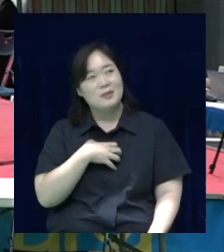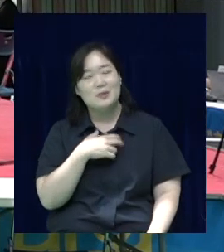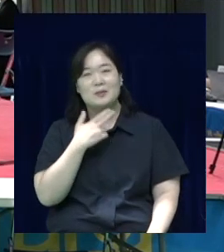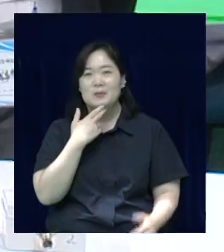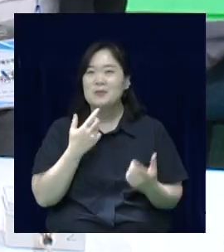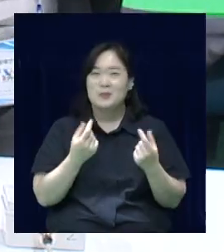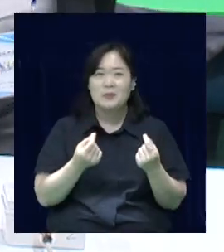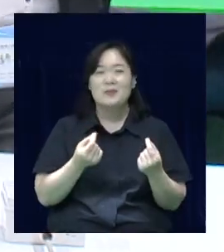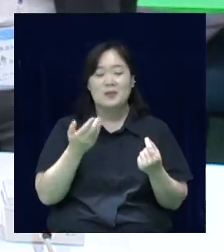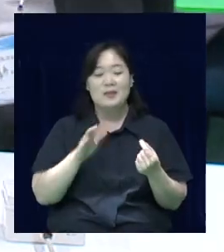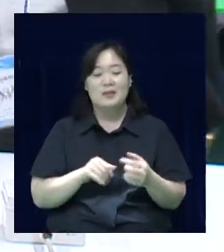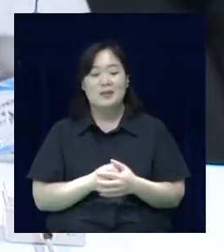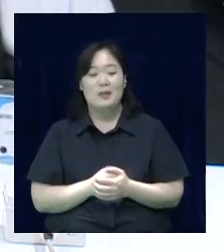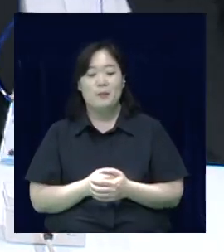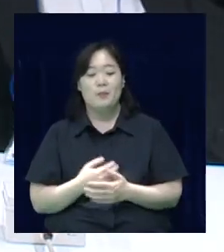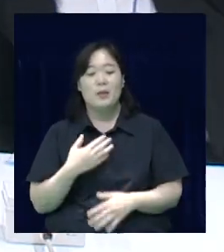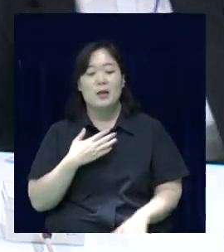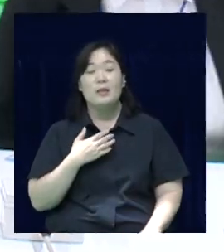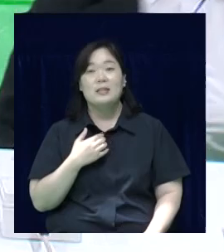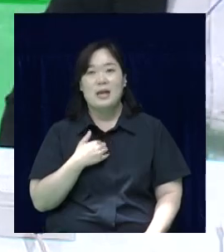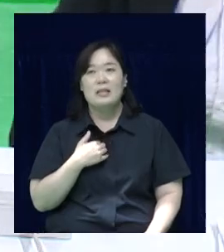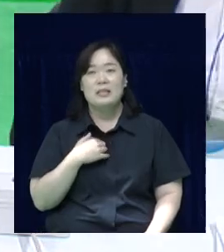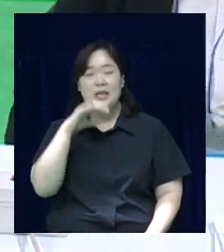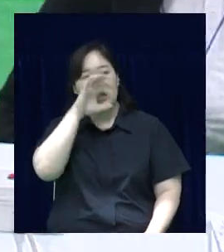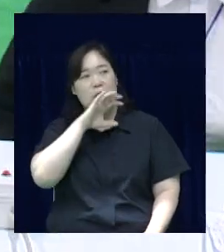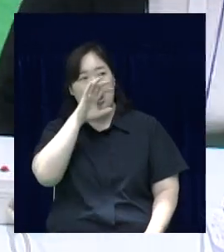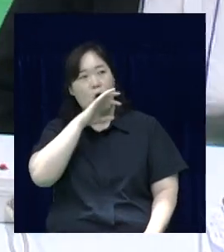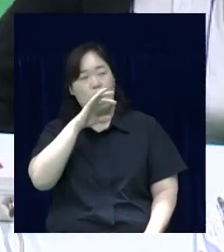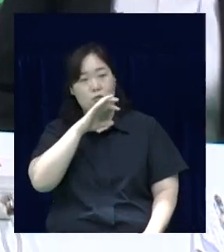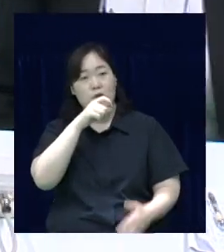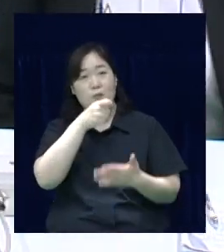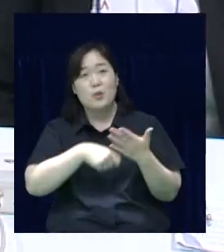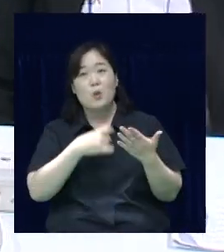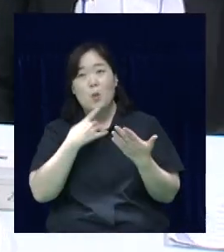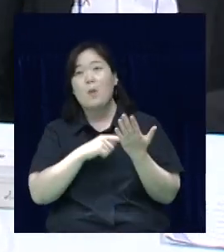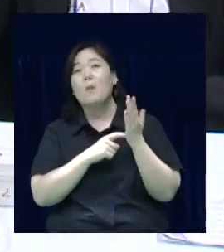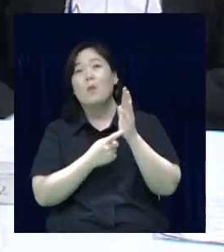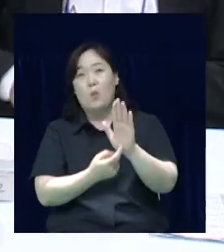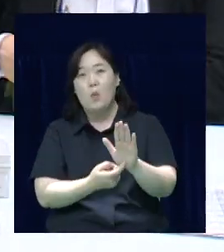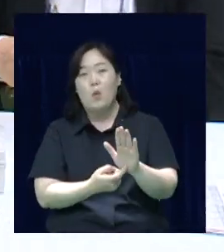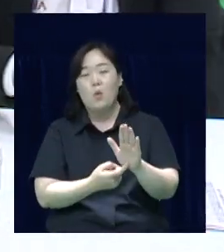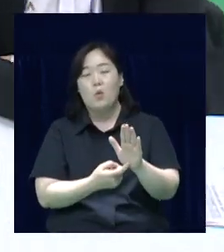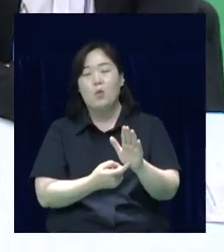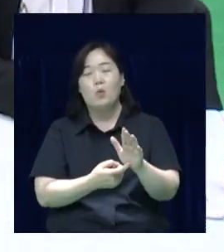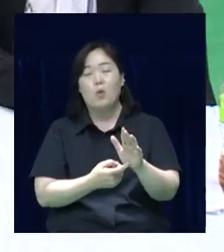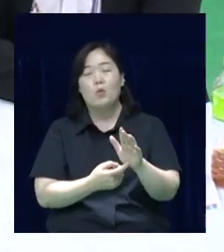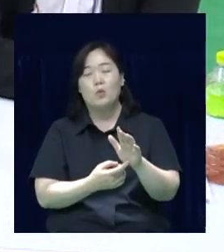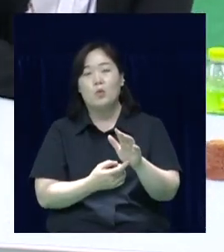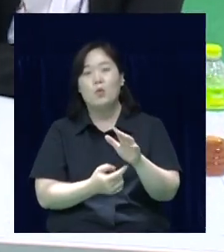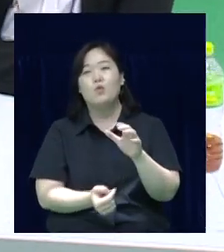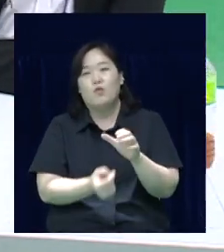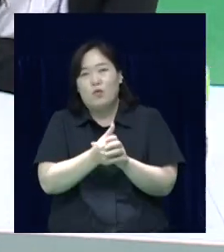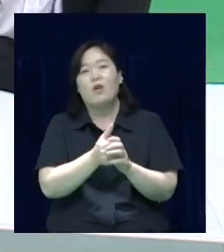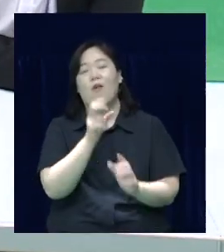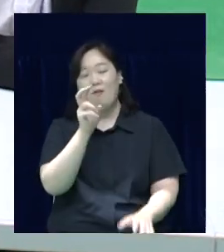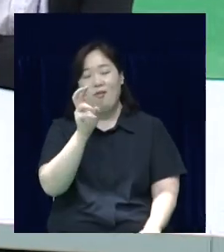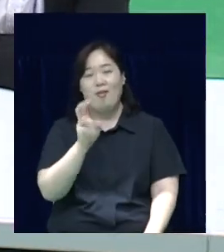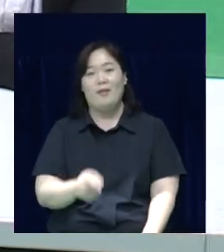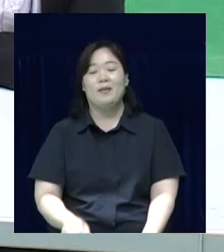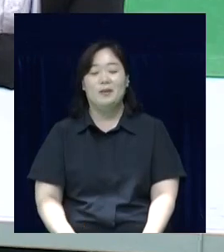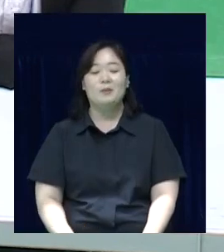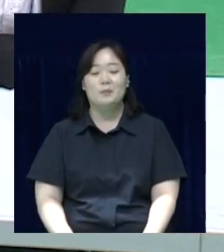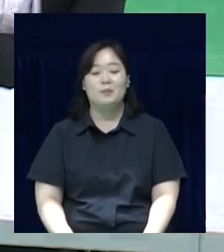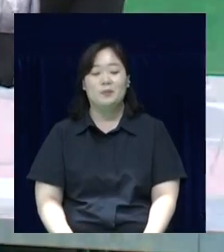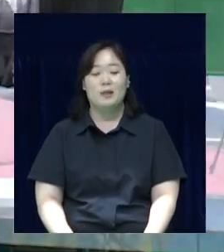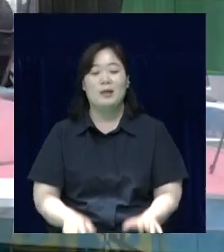뭐 본인의 어떤 워밍업 기록만 해도 충분히 입상하지 않을까 이렇게 예측되어집니다. 그렇습니다. 또 오늘 경기를 위한 심판위원장분들의